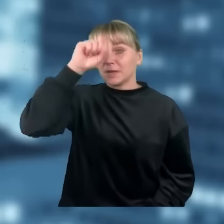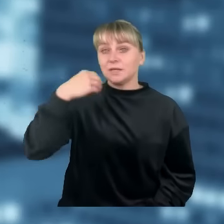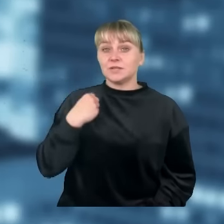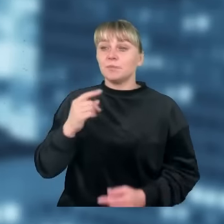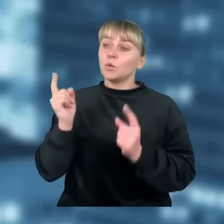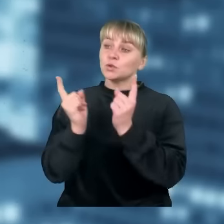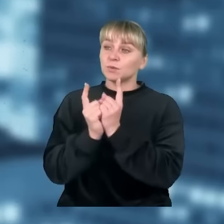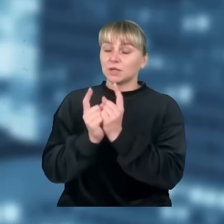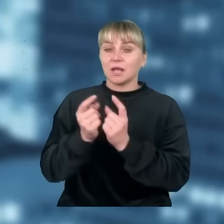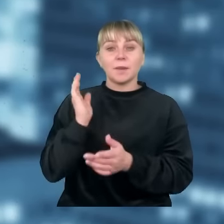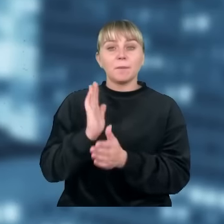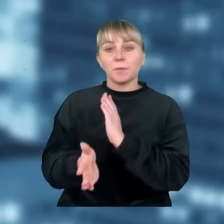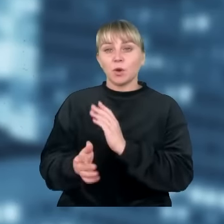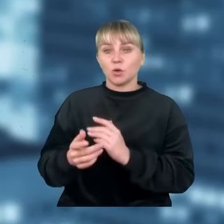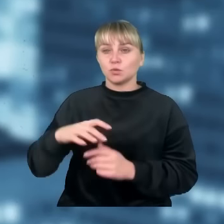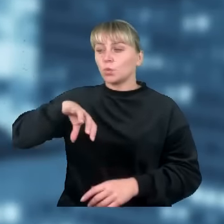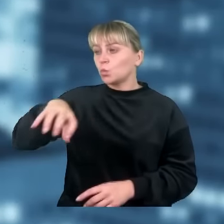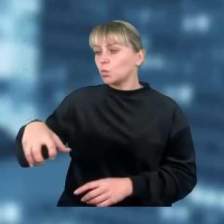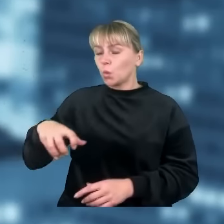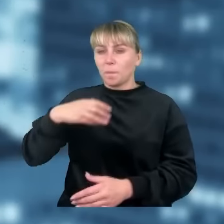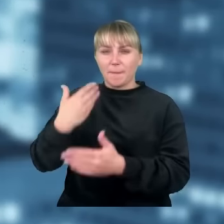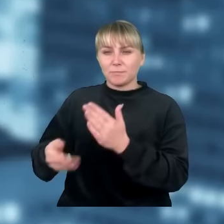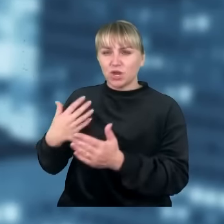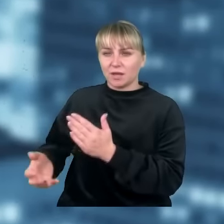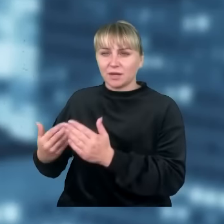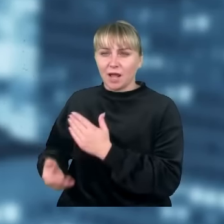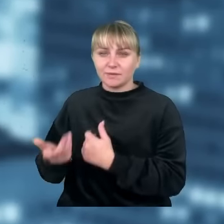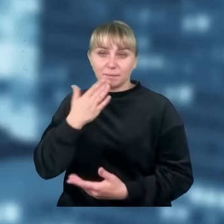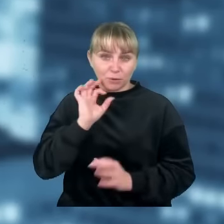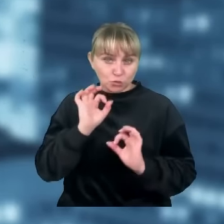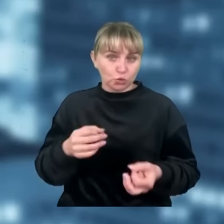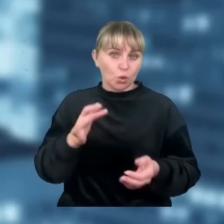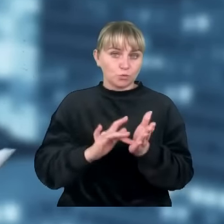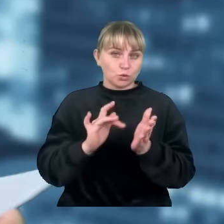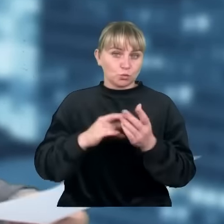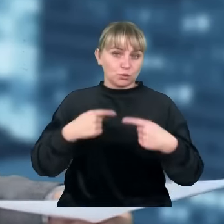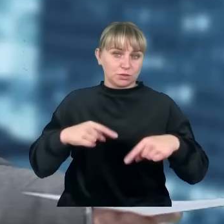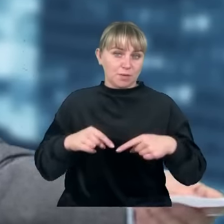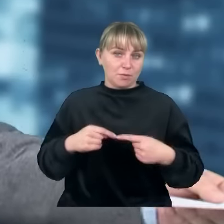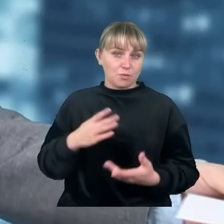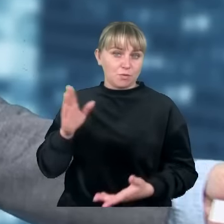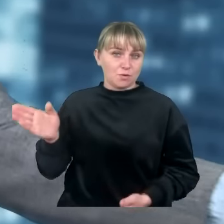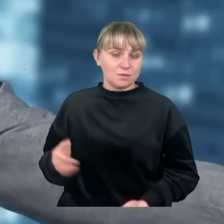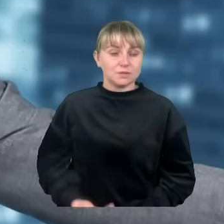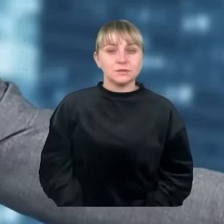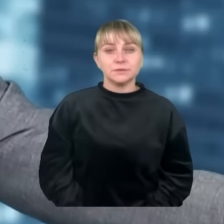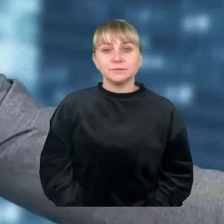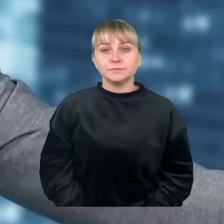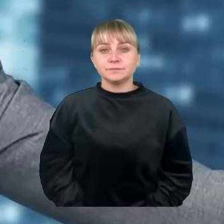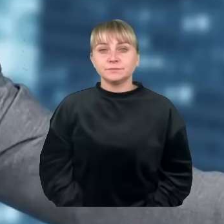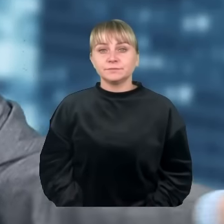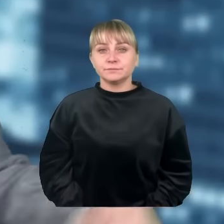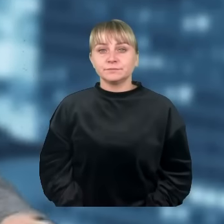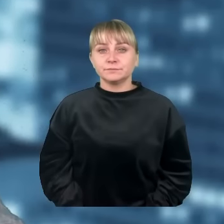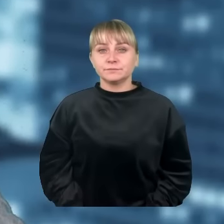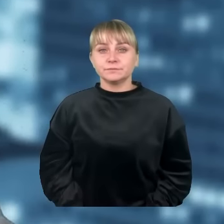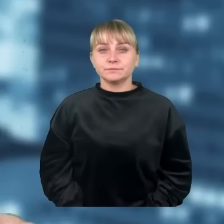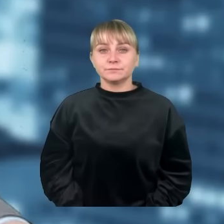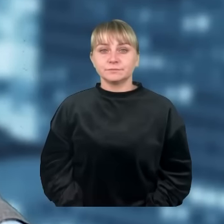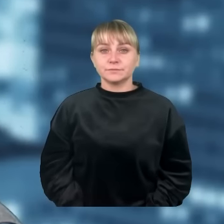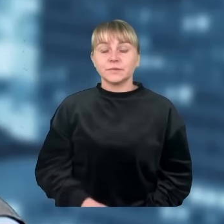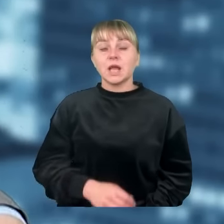banda przegrywów i bardzo dobrze, że pana premiera Tuska tam nie zaprosili. Nie pasowałby. No jest tak, my państwa traktujemy bardzo serio